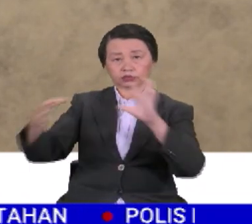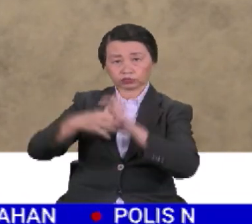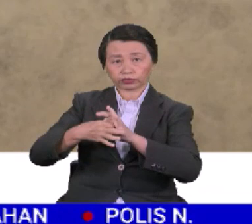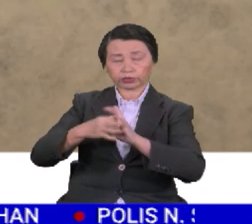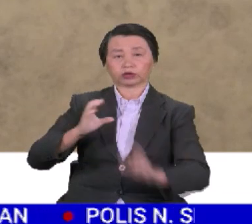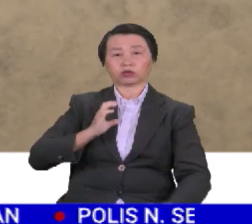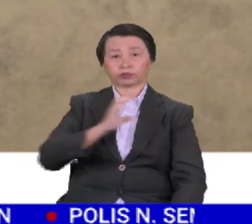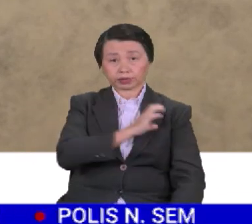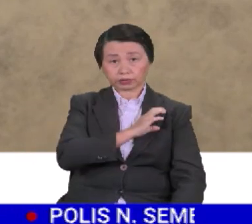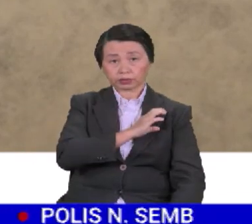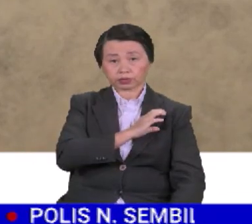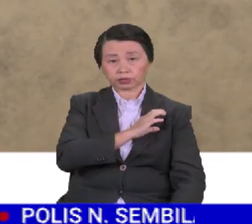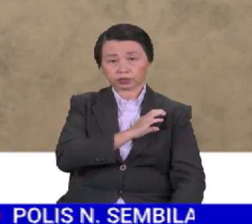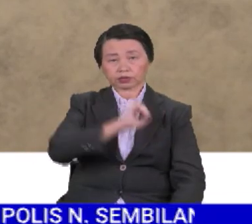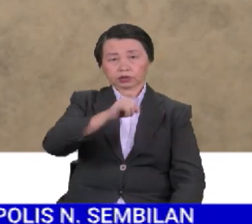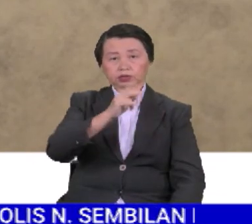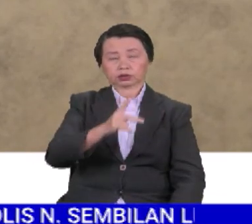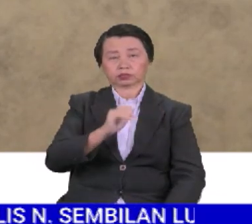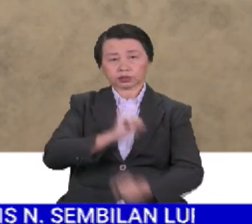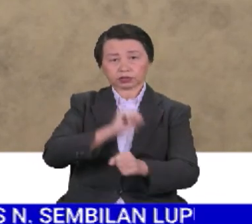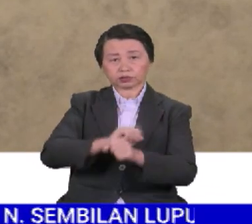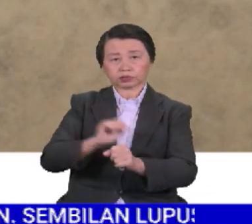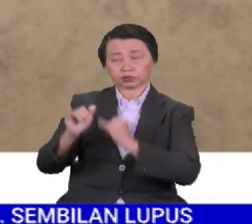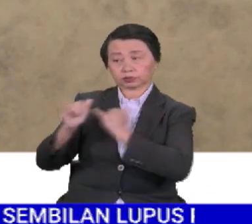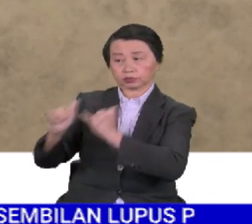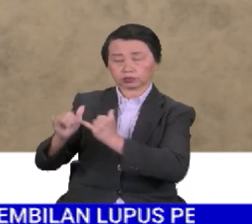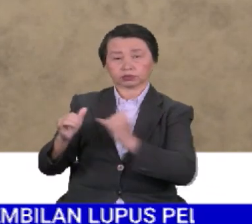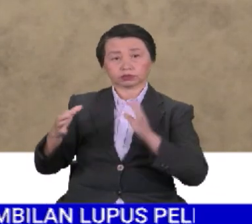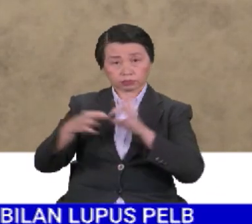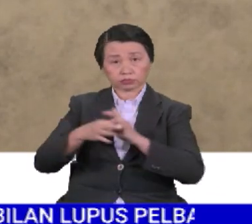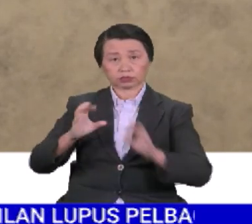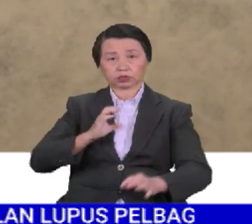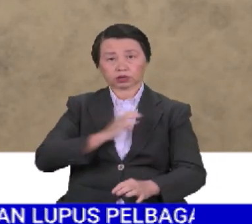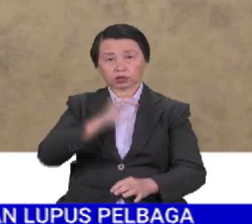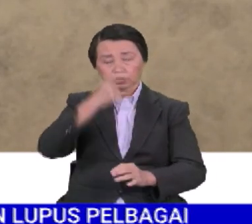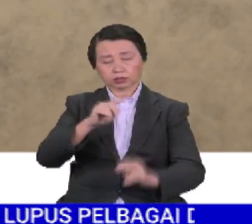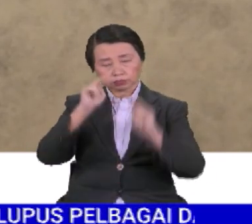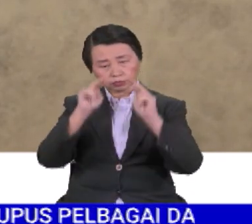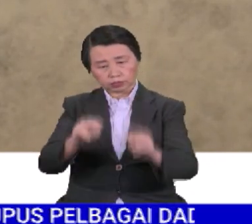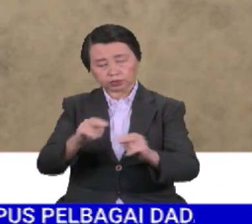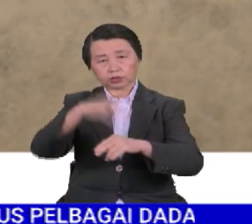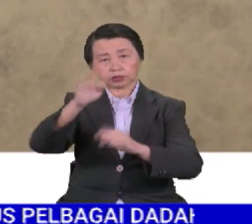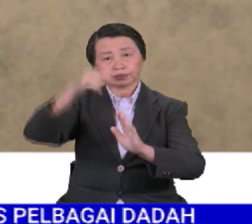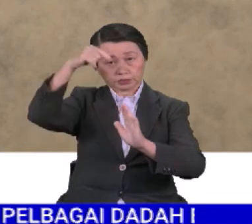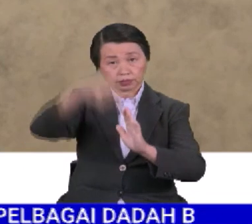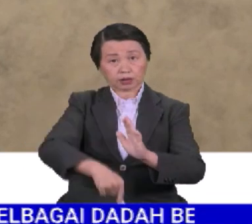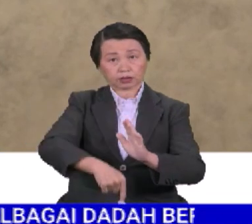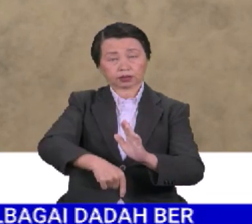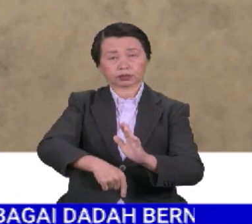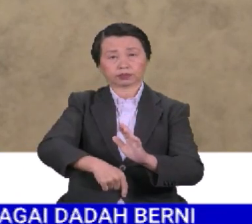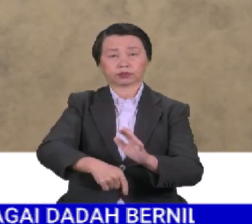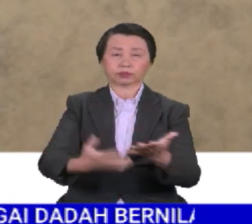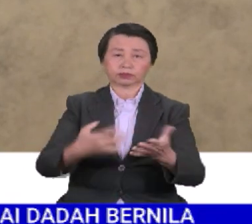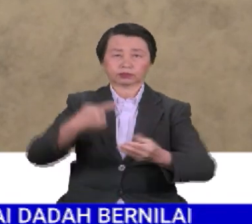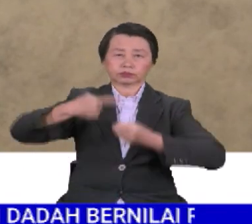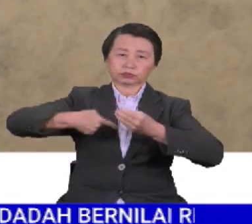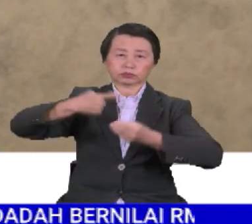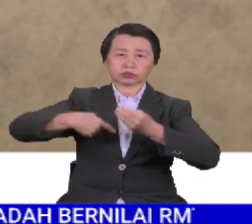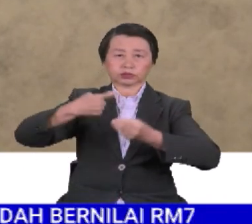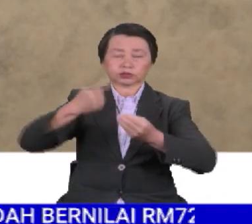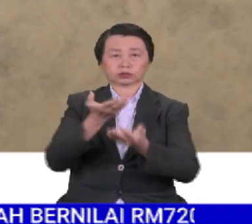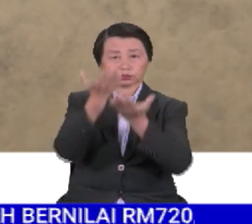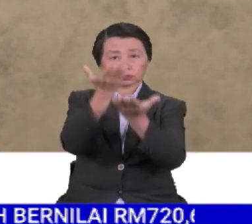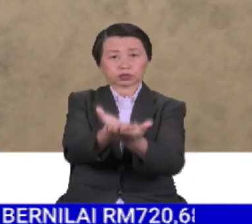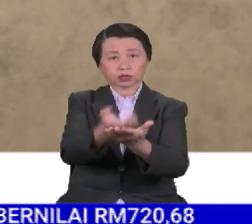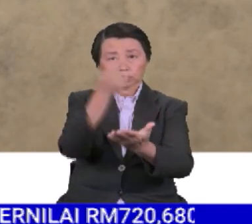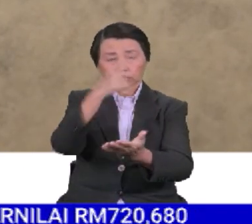committee ini, jawatankuasa kerja bersama, untuk melihat dengan cara yang lebih detail tentang